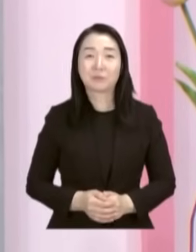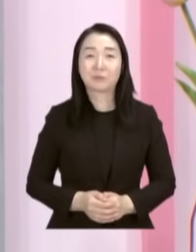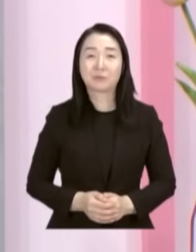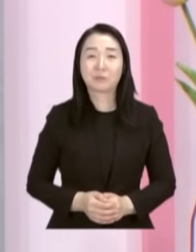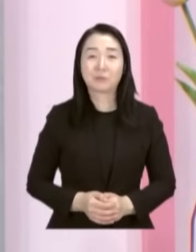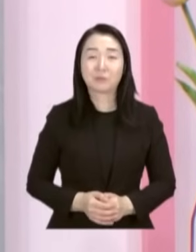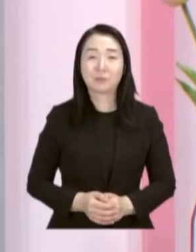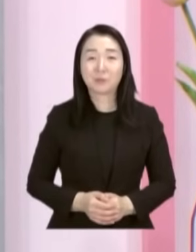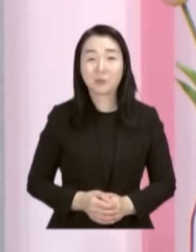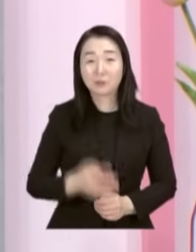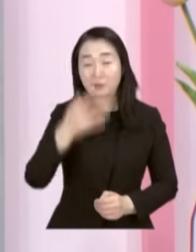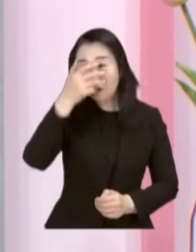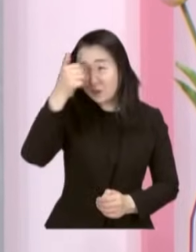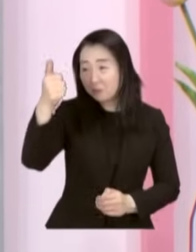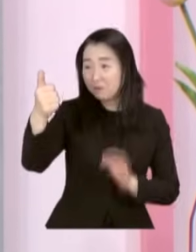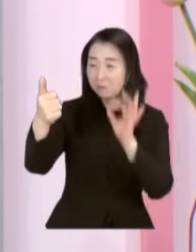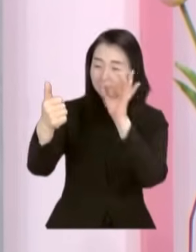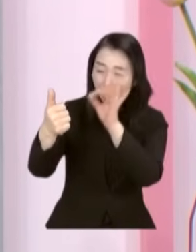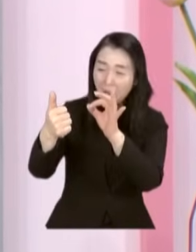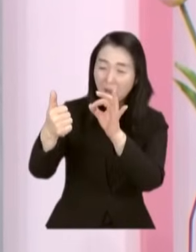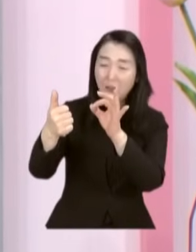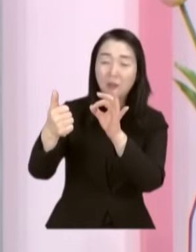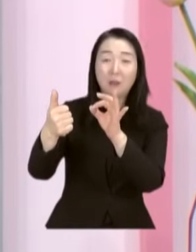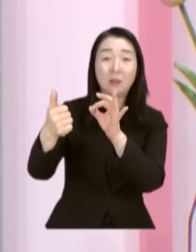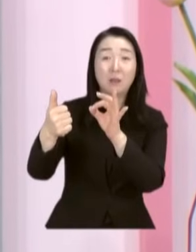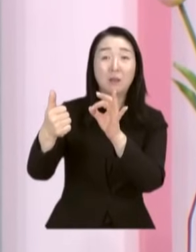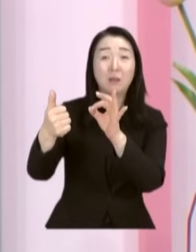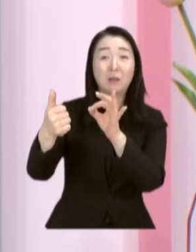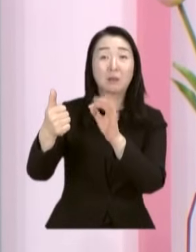그때 그 할아버지를 보는 순간